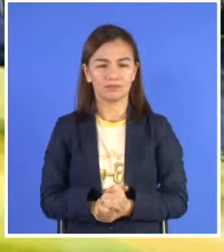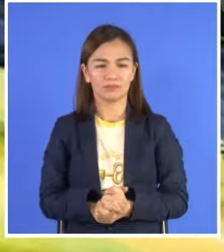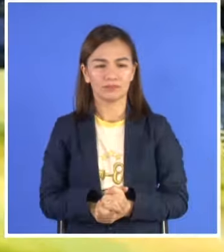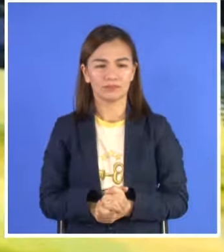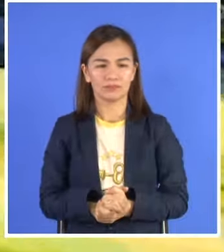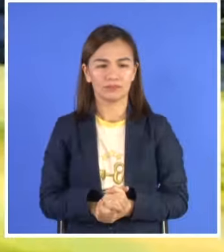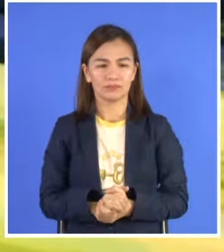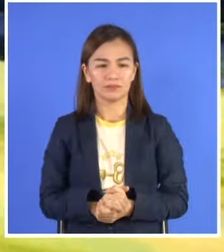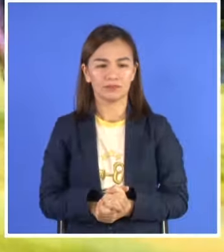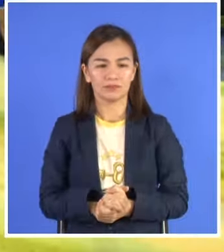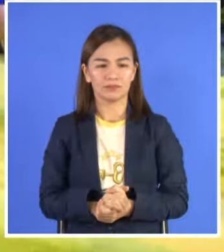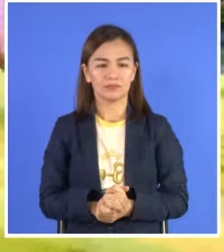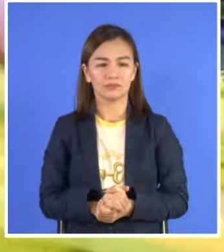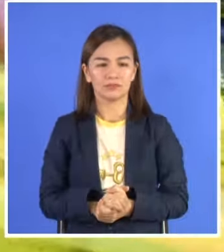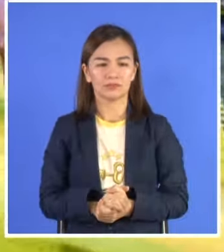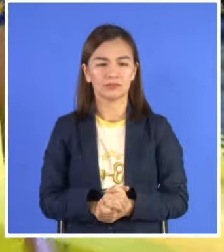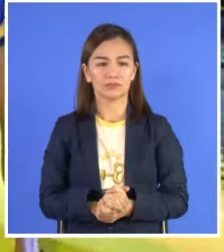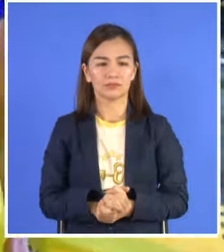เนี่ยมะ